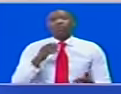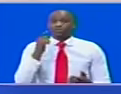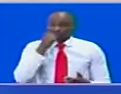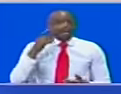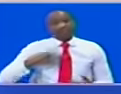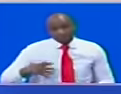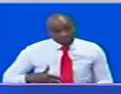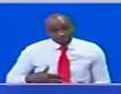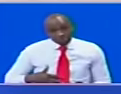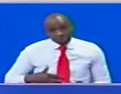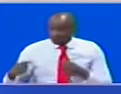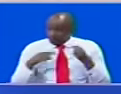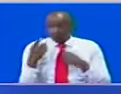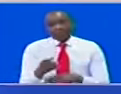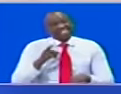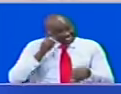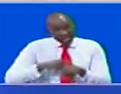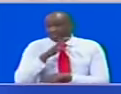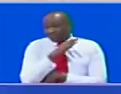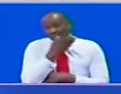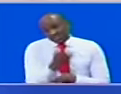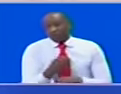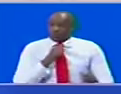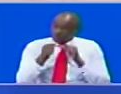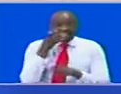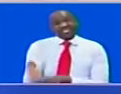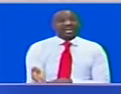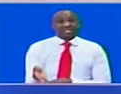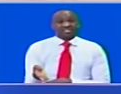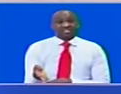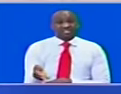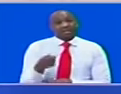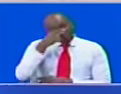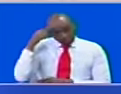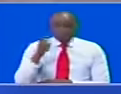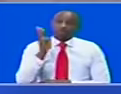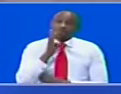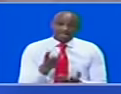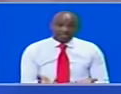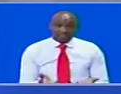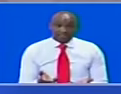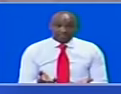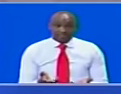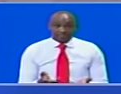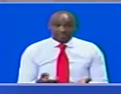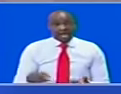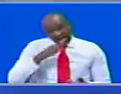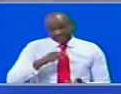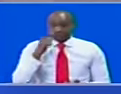hapa. Ikifika joni, tunapigana hapa hivi. Kwa juu wa maji. Sisi kama